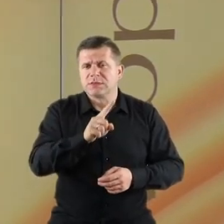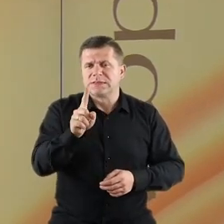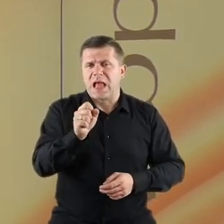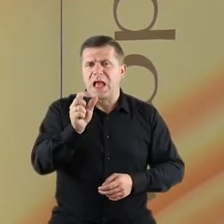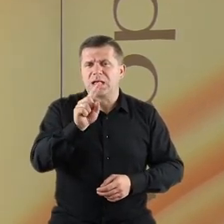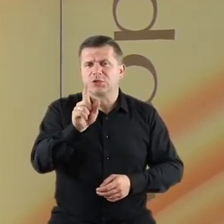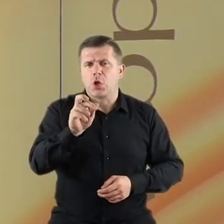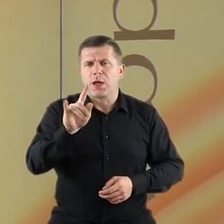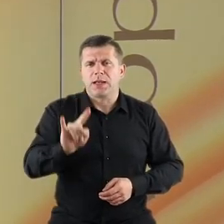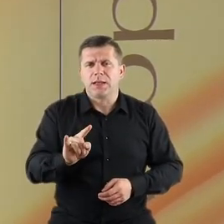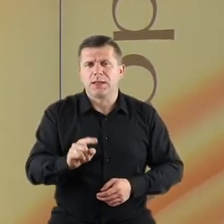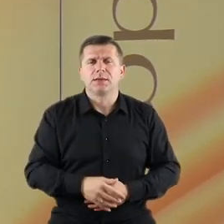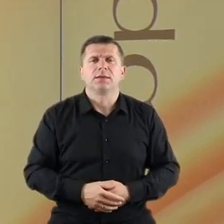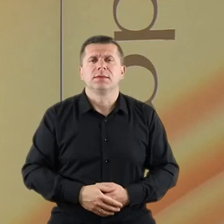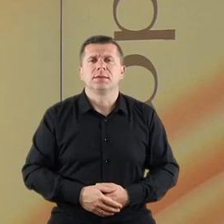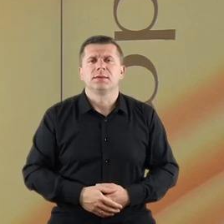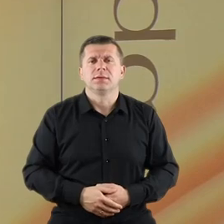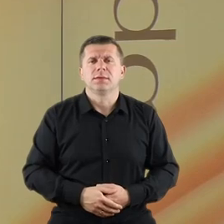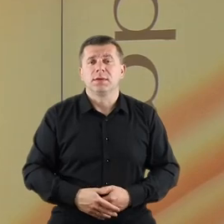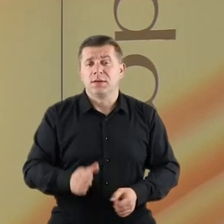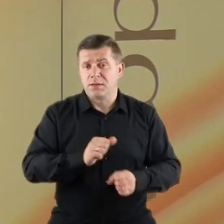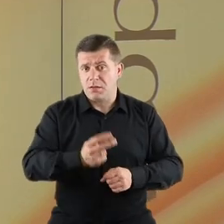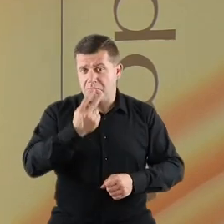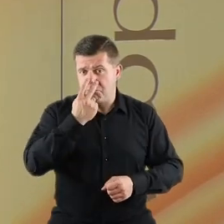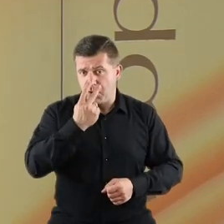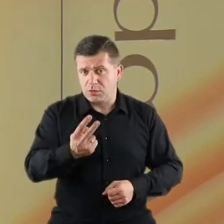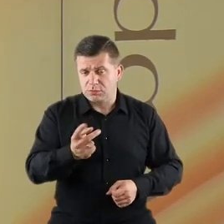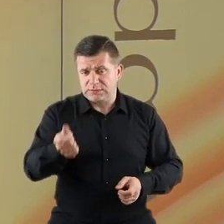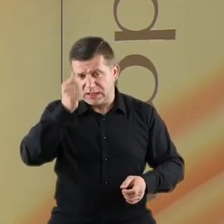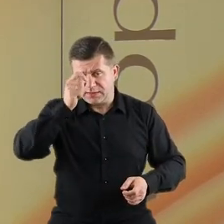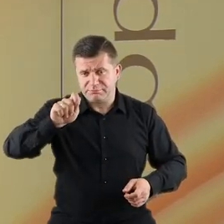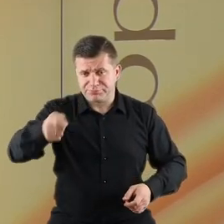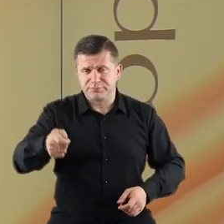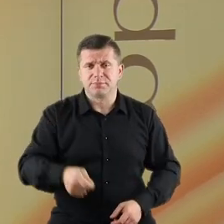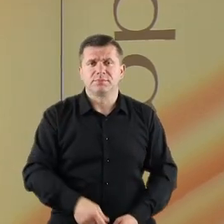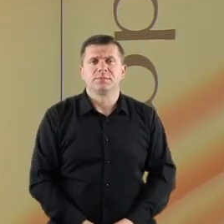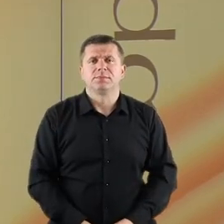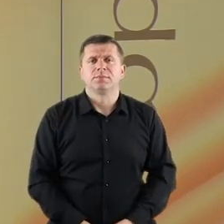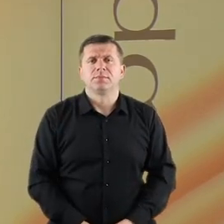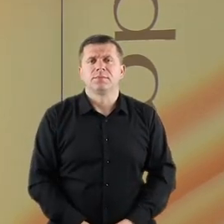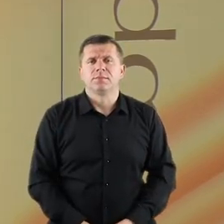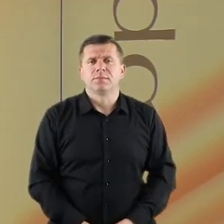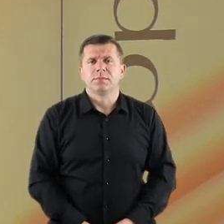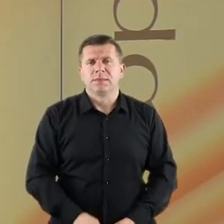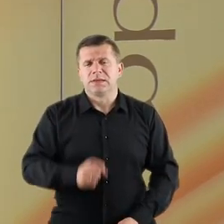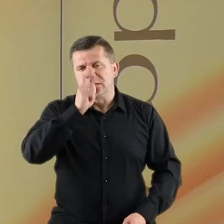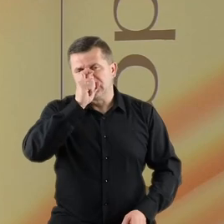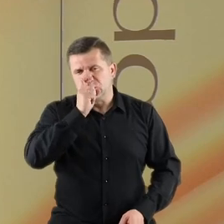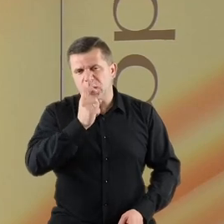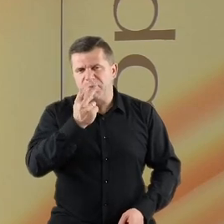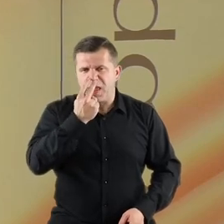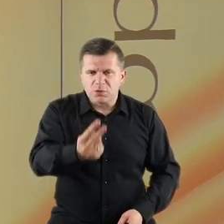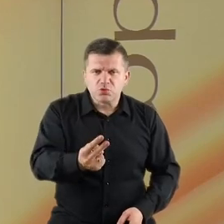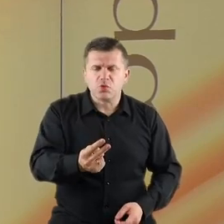Czyli mamy takie spojrzenia właśnie nazwane i złe wejrzenia niezły Space OK